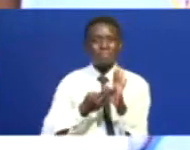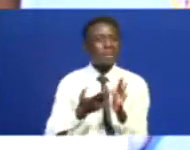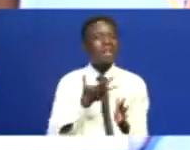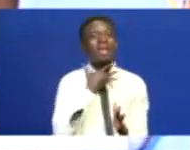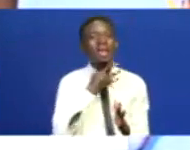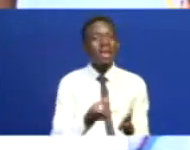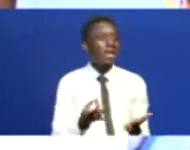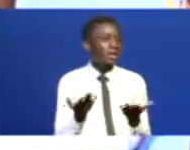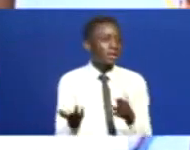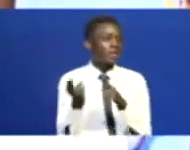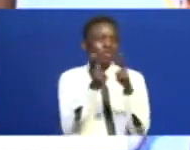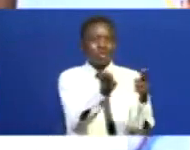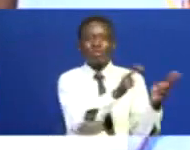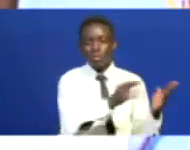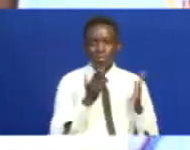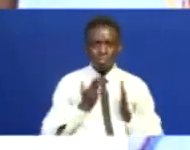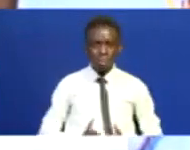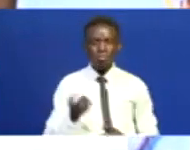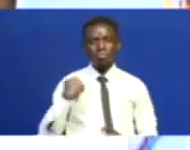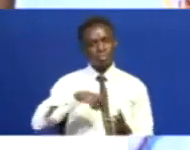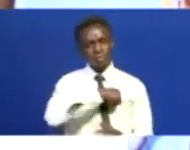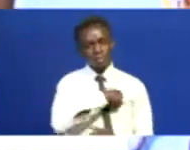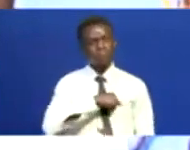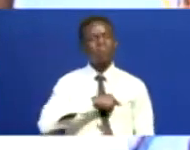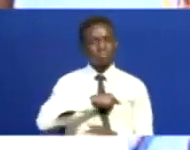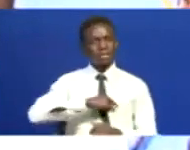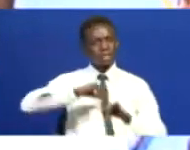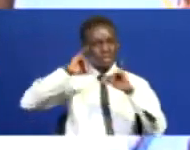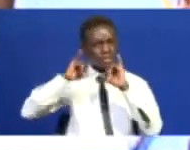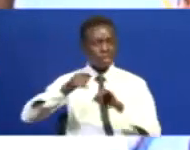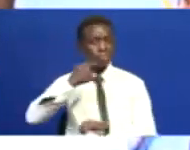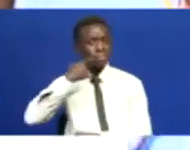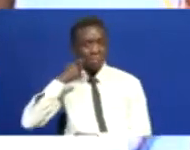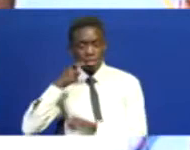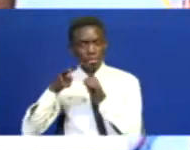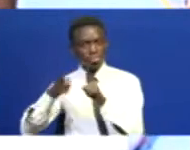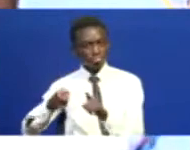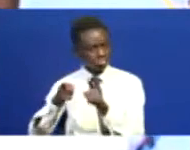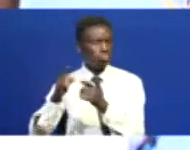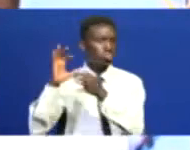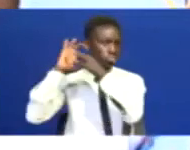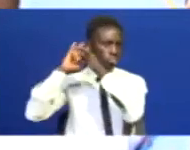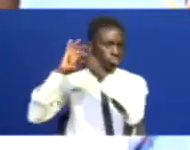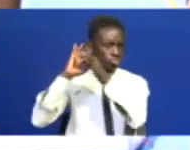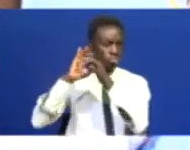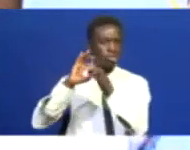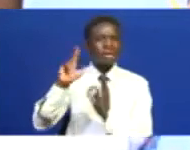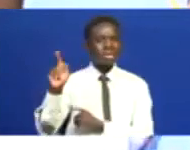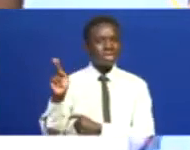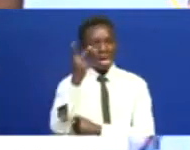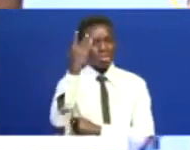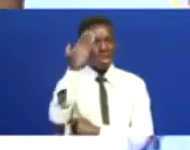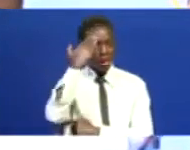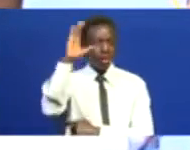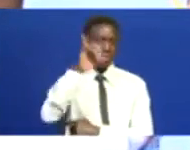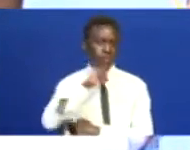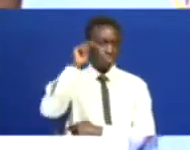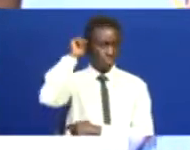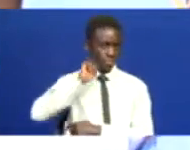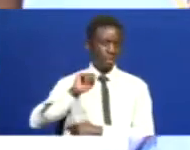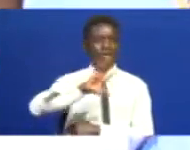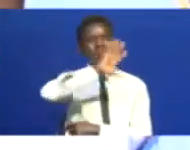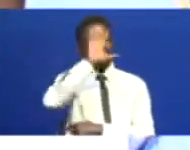tumeipatia taifa la Kenya mila ambayo sasa wanatambulika kwa mila yetu kama si Afrika nzima. Leo imekuwa ni siku